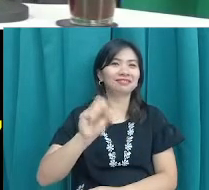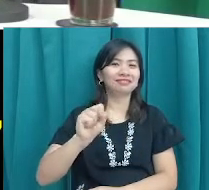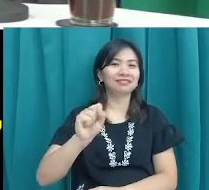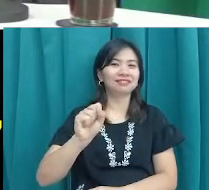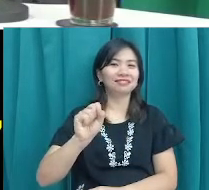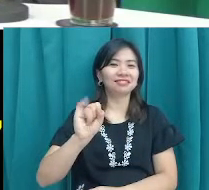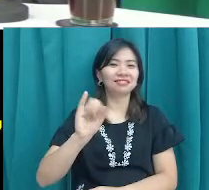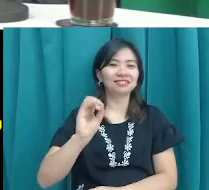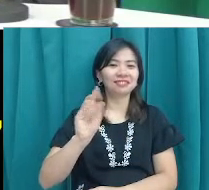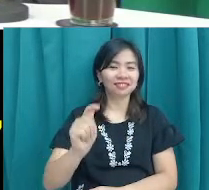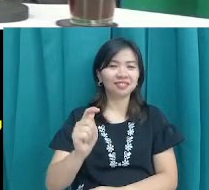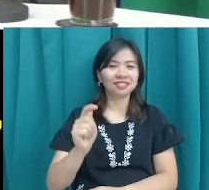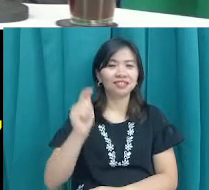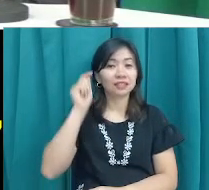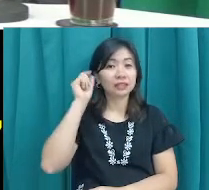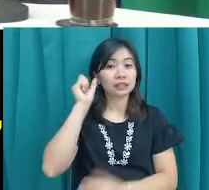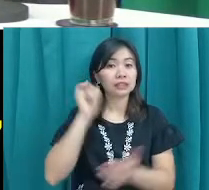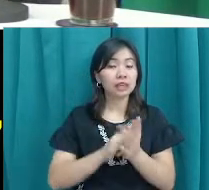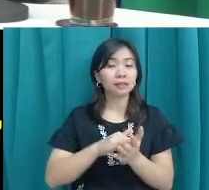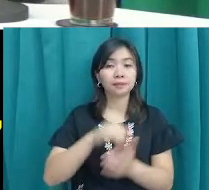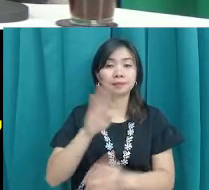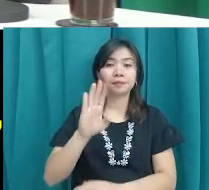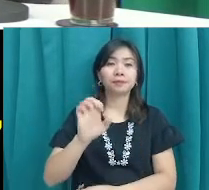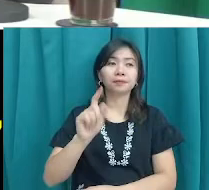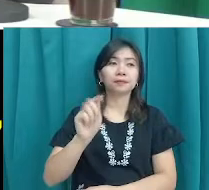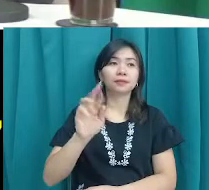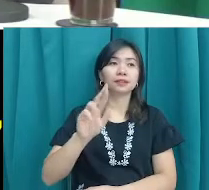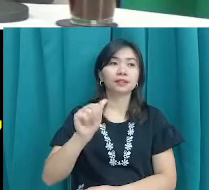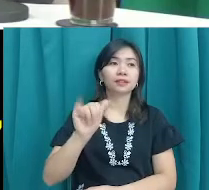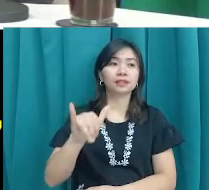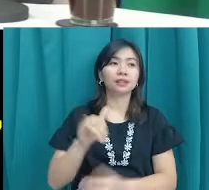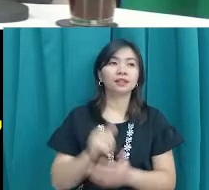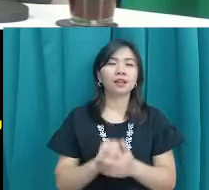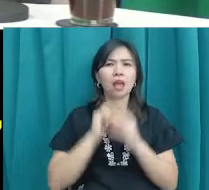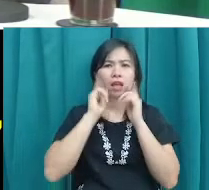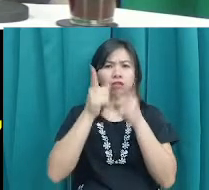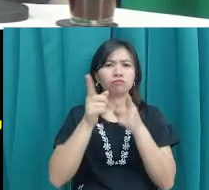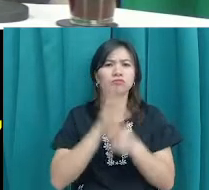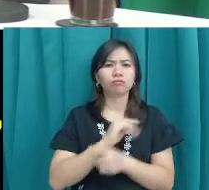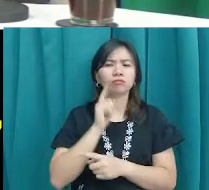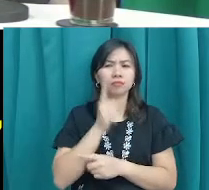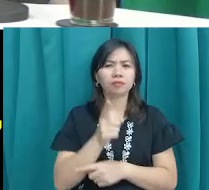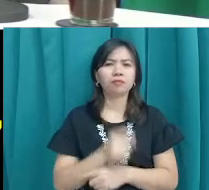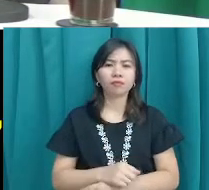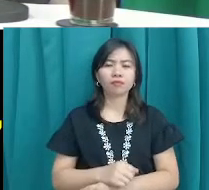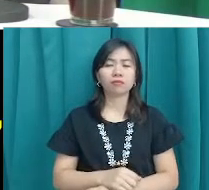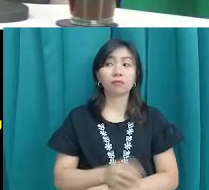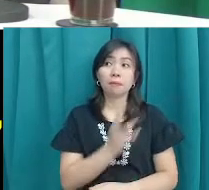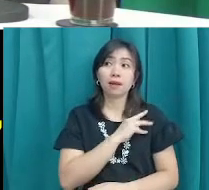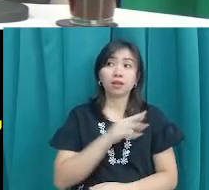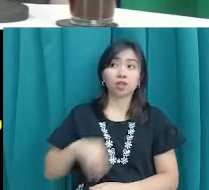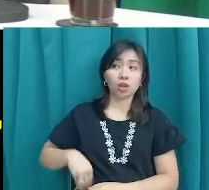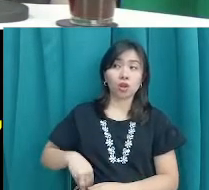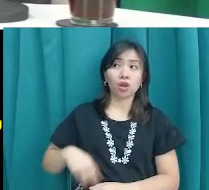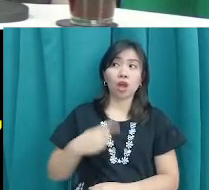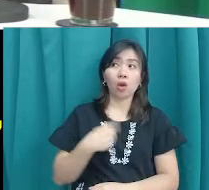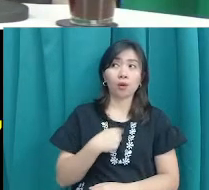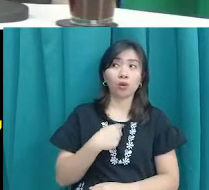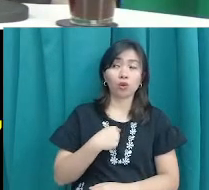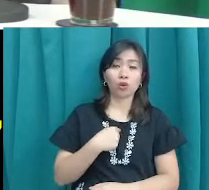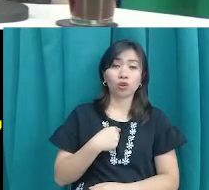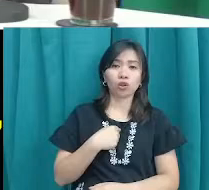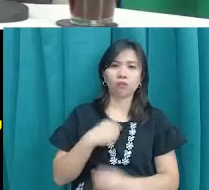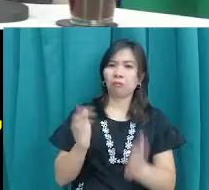which betrayed him, answered and said, Master, is it I? Tandaan niyo po